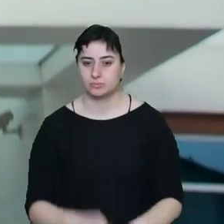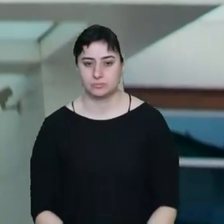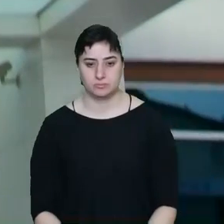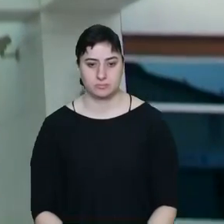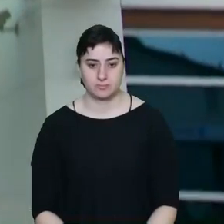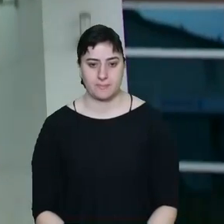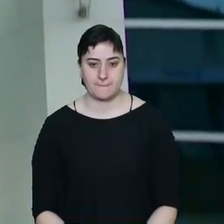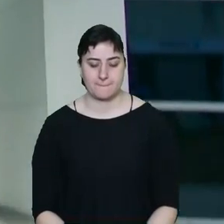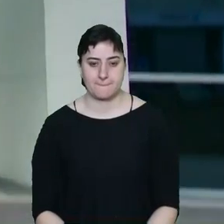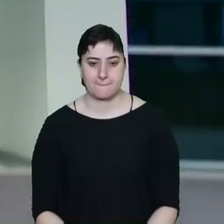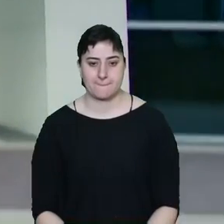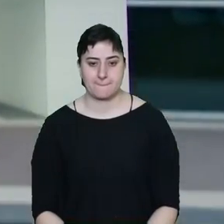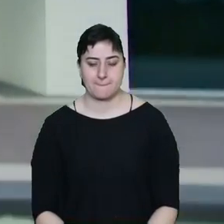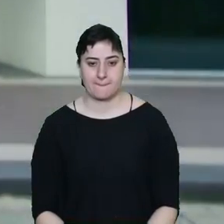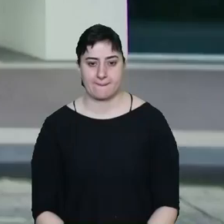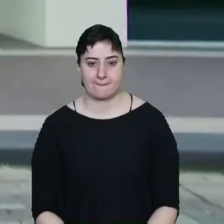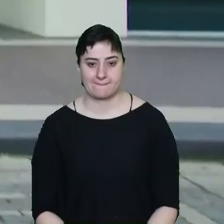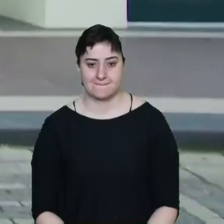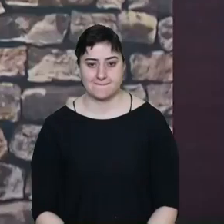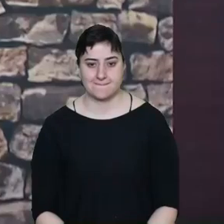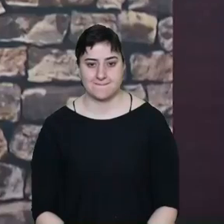aynalı camla kaplı şirket binası.